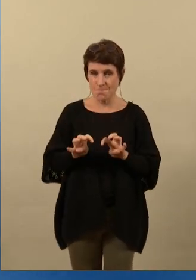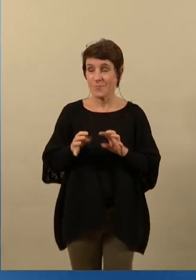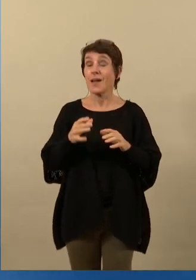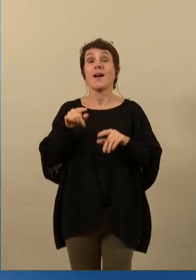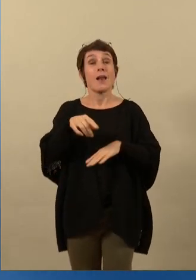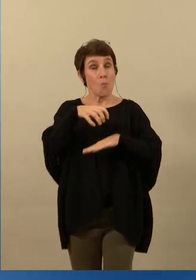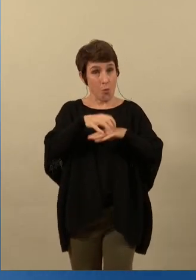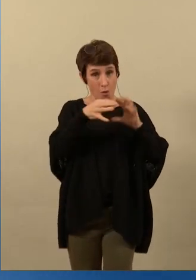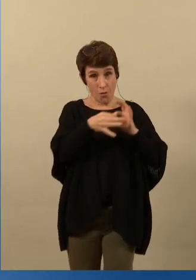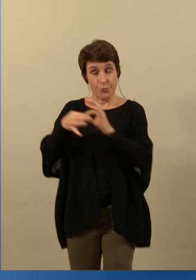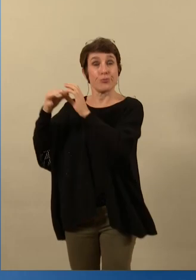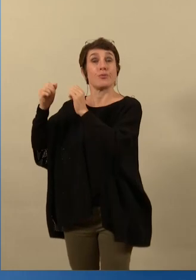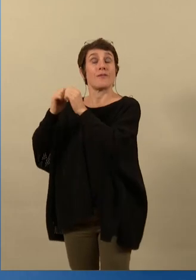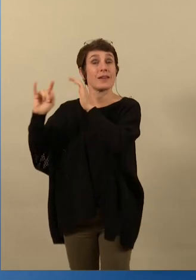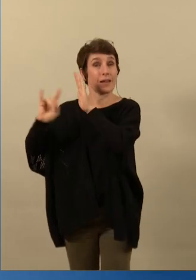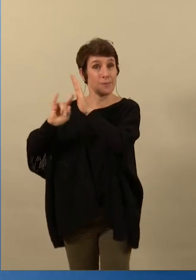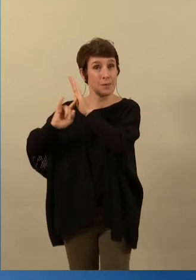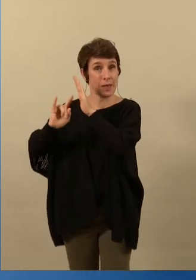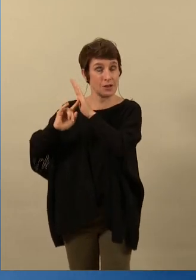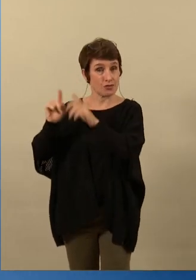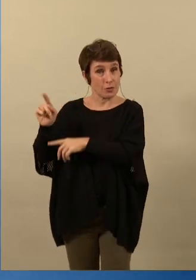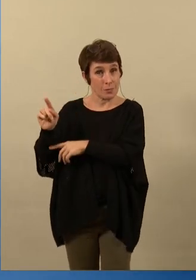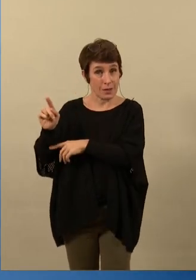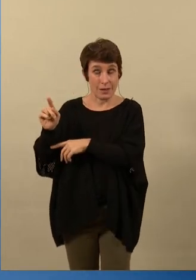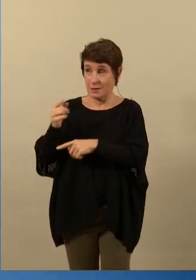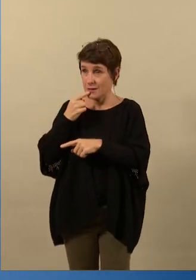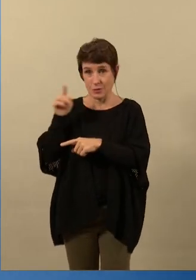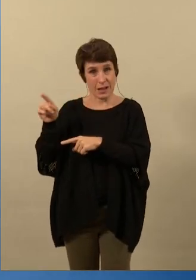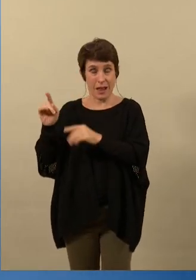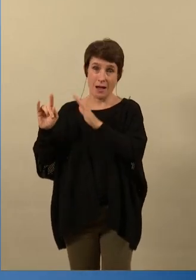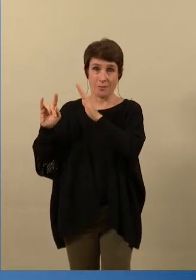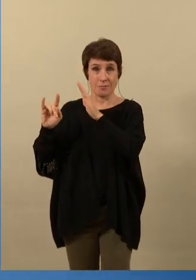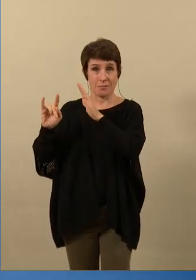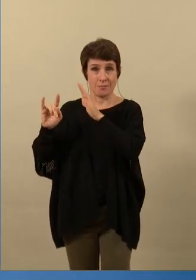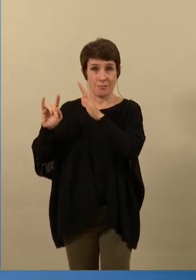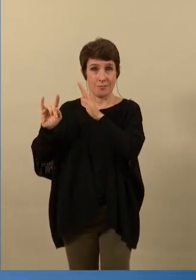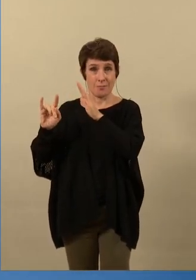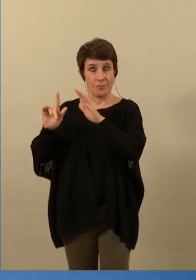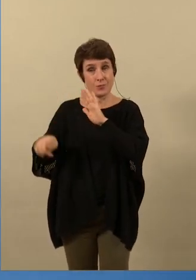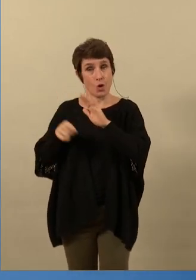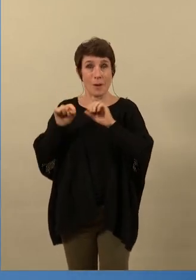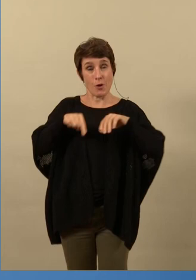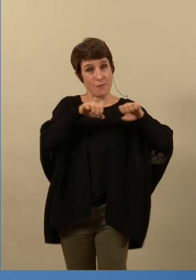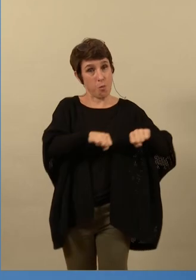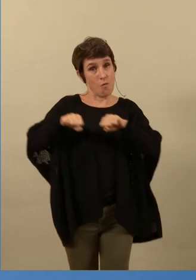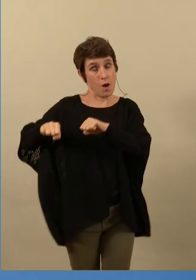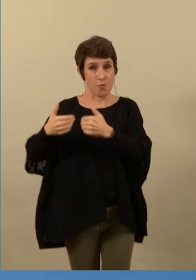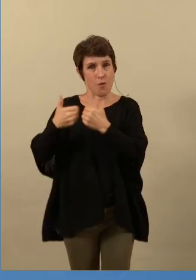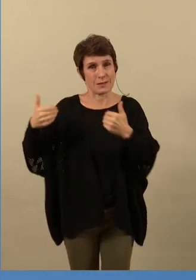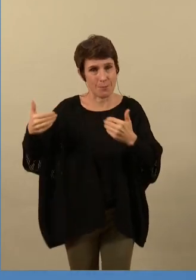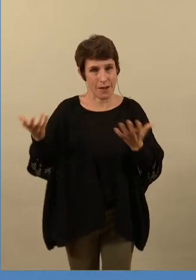handicapées les MDPH remplissant actuellement cette fonction dans le respect de la séparation des pouvoirs